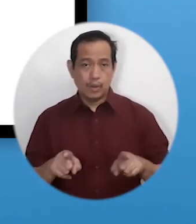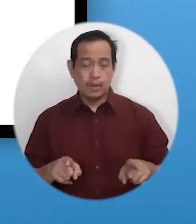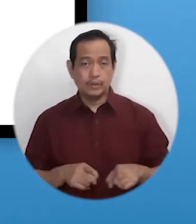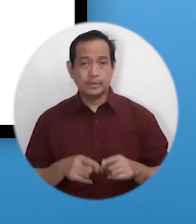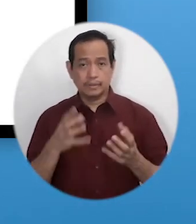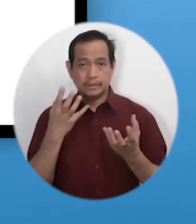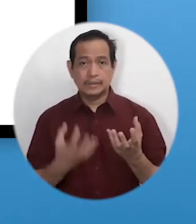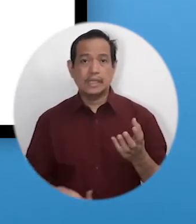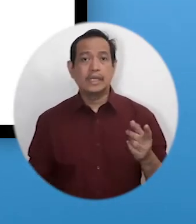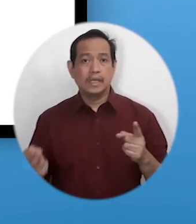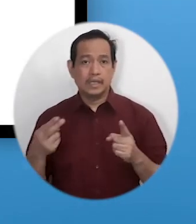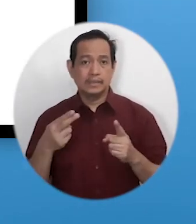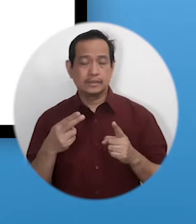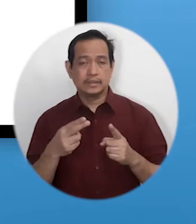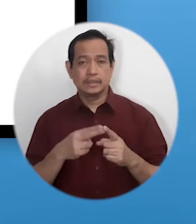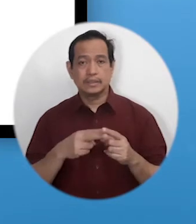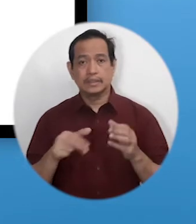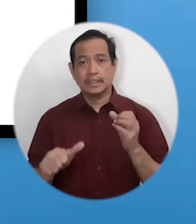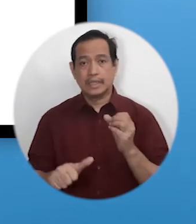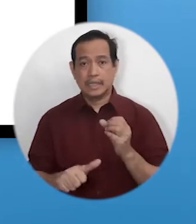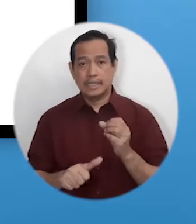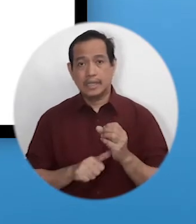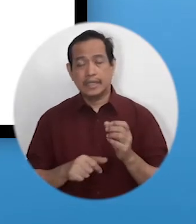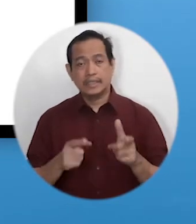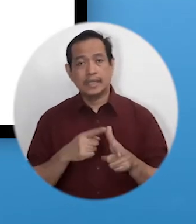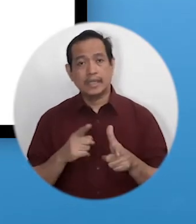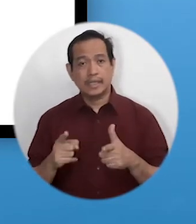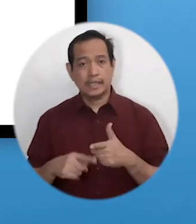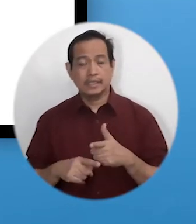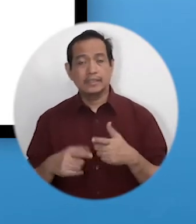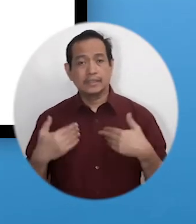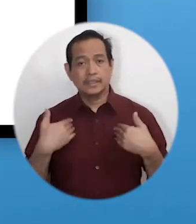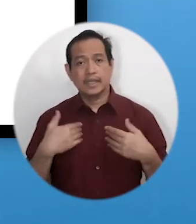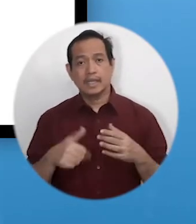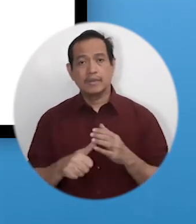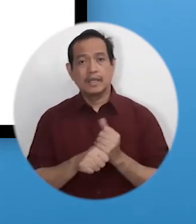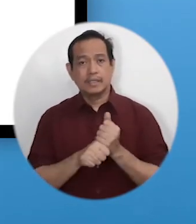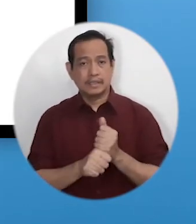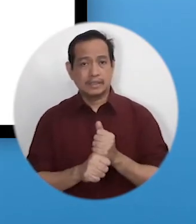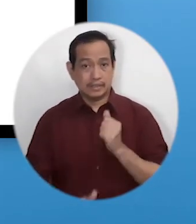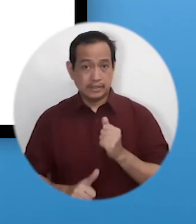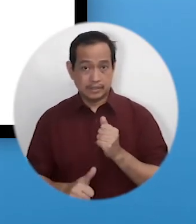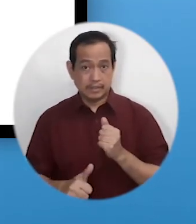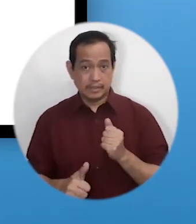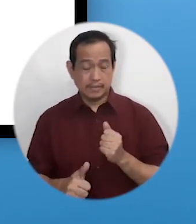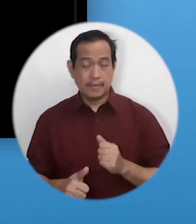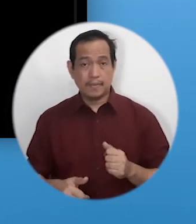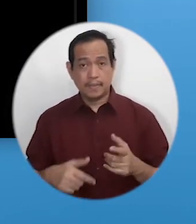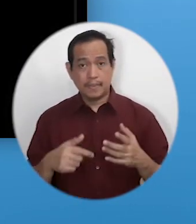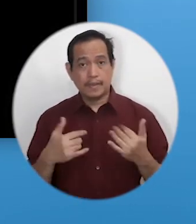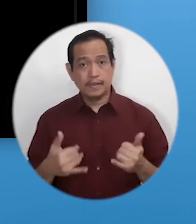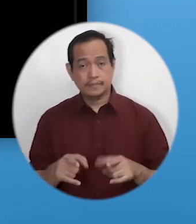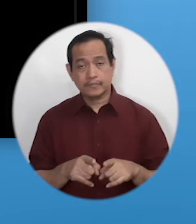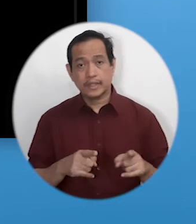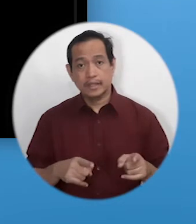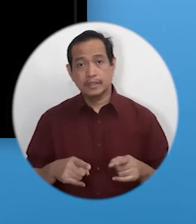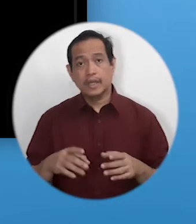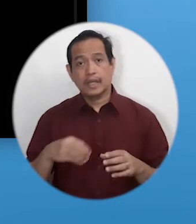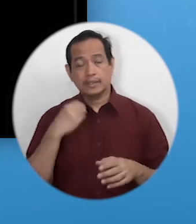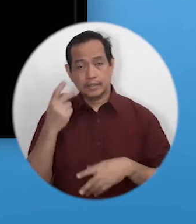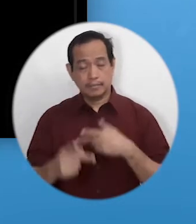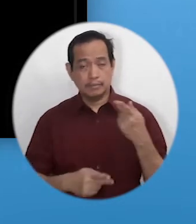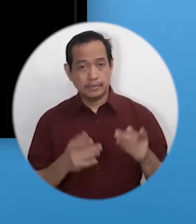ito at mamaga hanggang puwetan and pwede din sila magkaroon ng constipation. Now, ang ibang